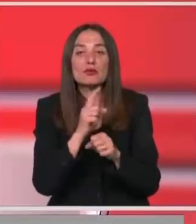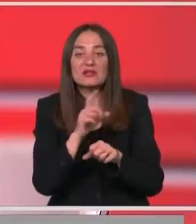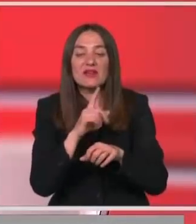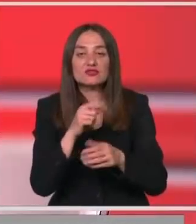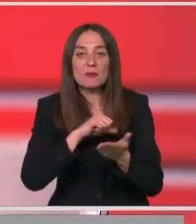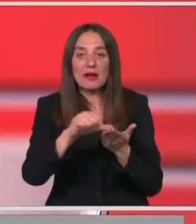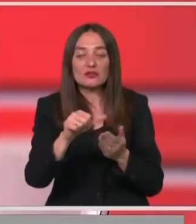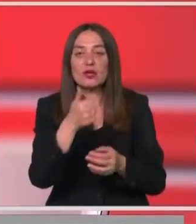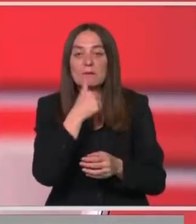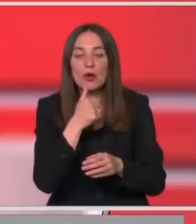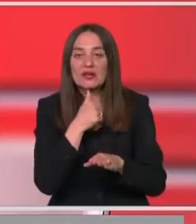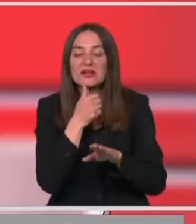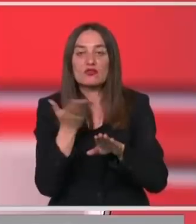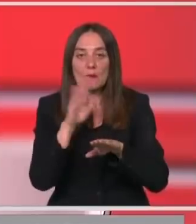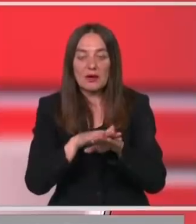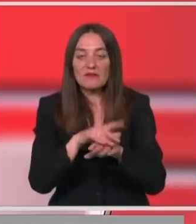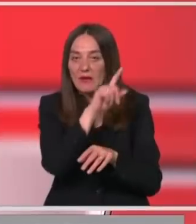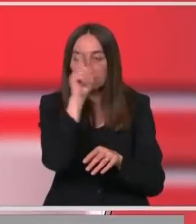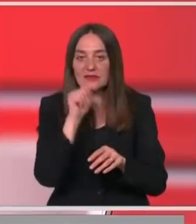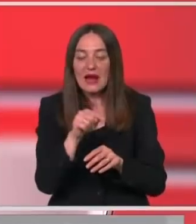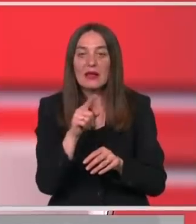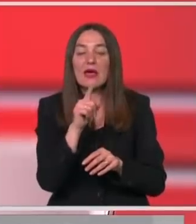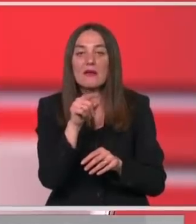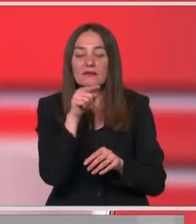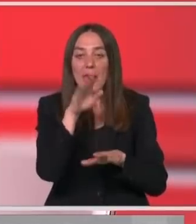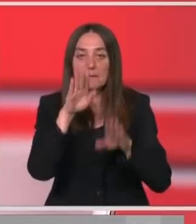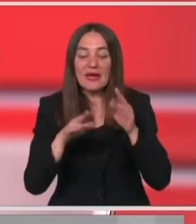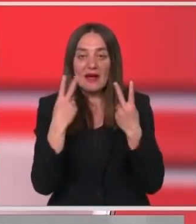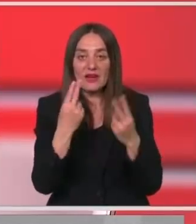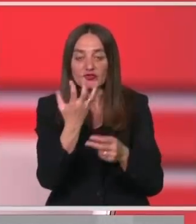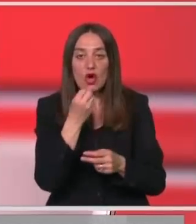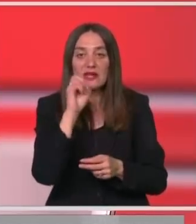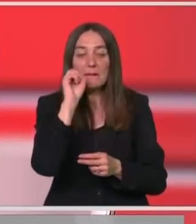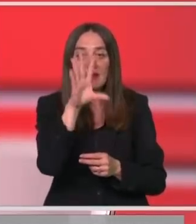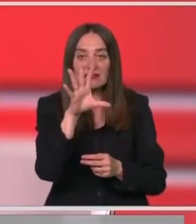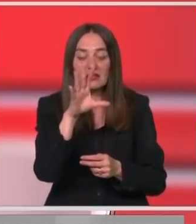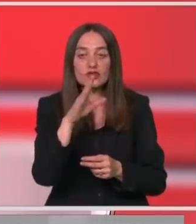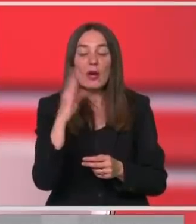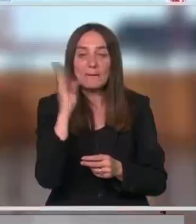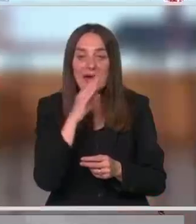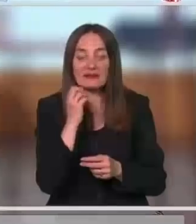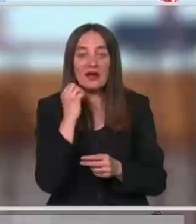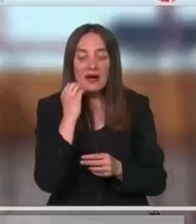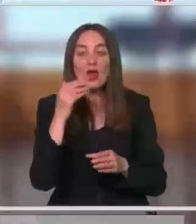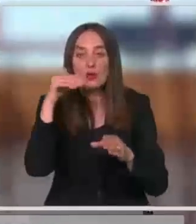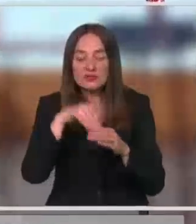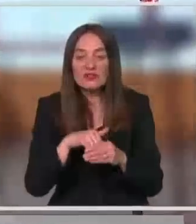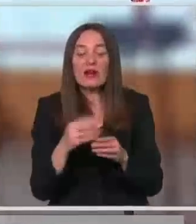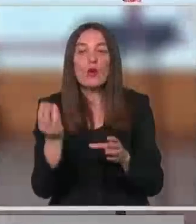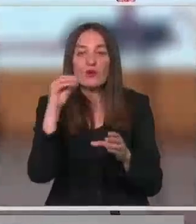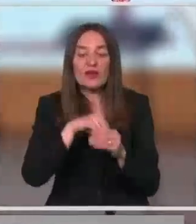plaćati poreze i doprinose? Dakle, pitanje je da li ta mera važi od 15. marta, kada je u stvari i